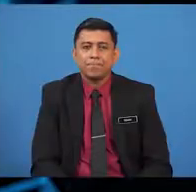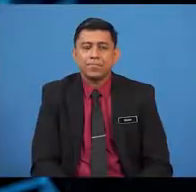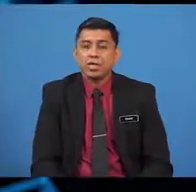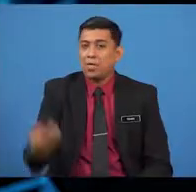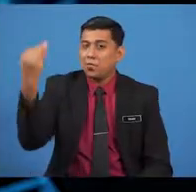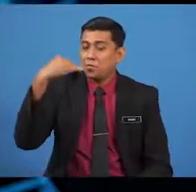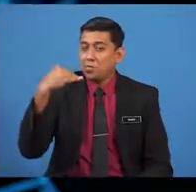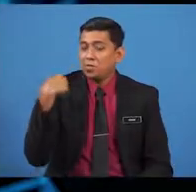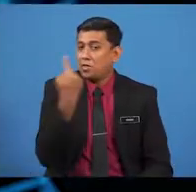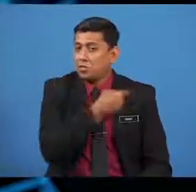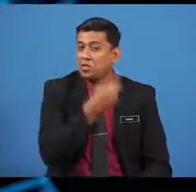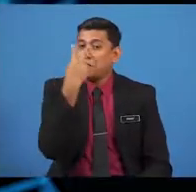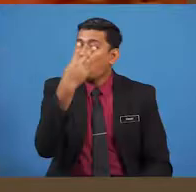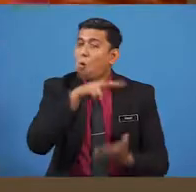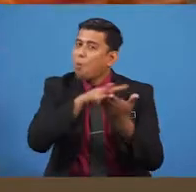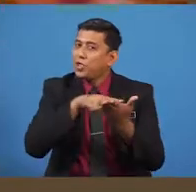Mari kita tonton video ini.